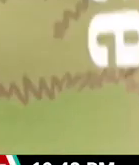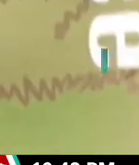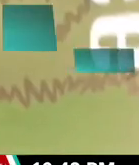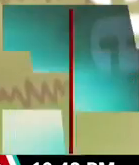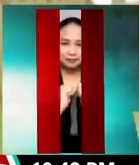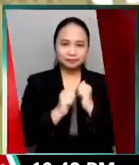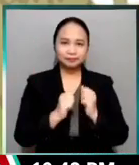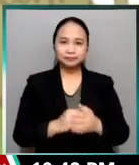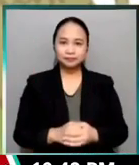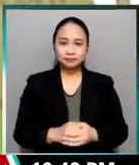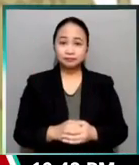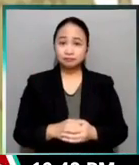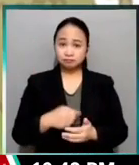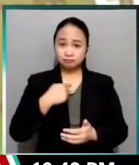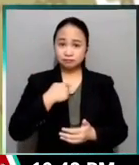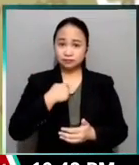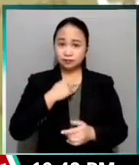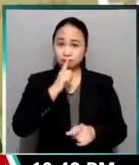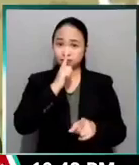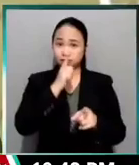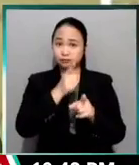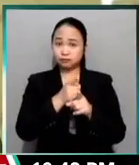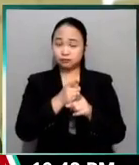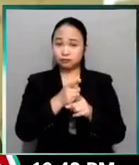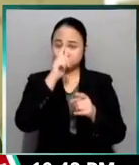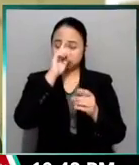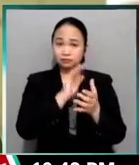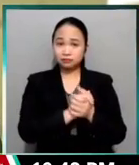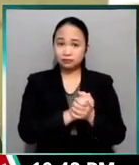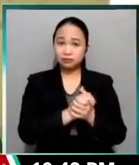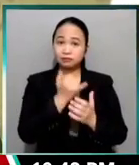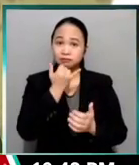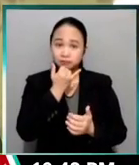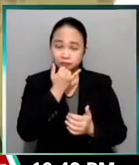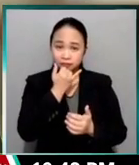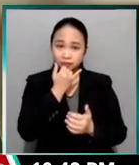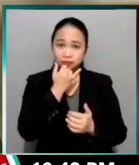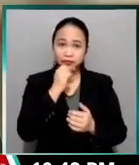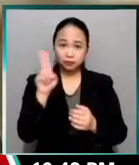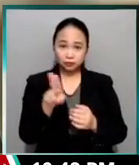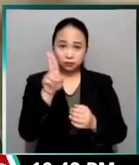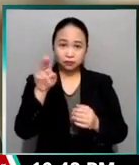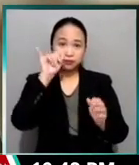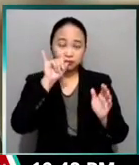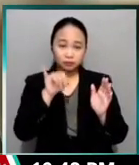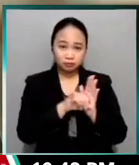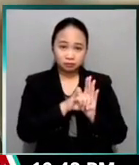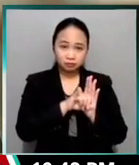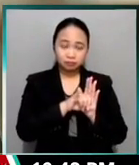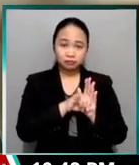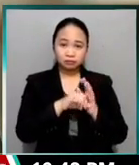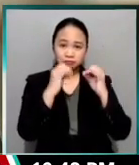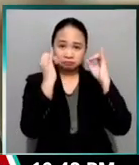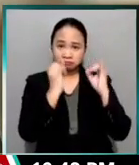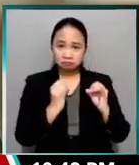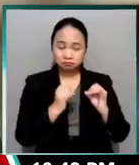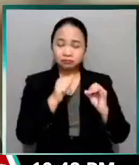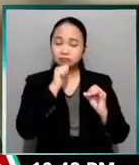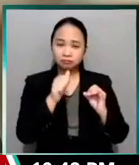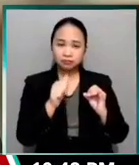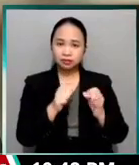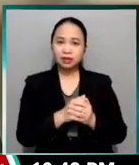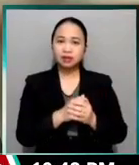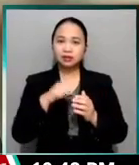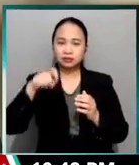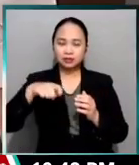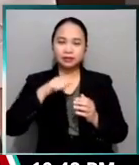wrong to believe in the mediatrix? No. Is it wrong to use the image? No. Provided you do not associate it with